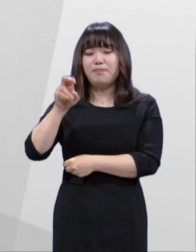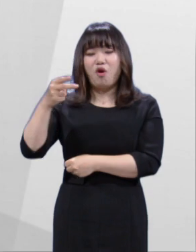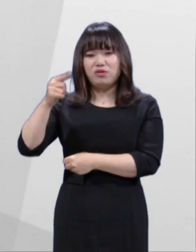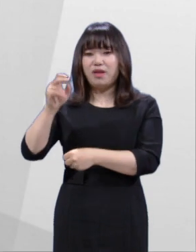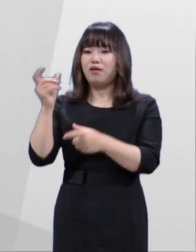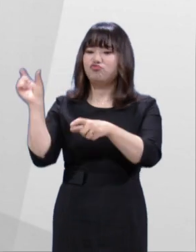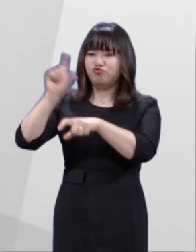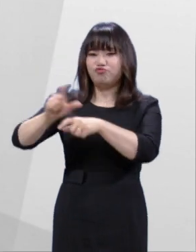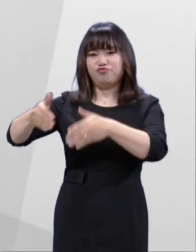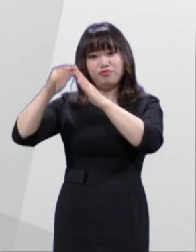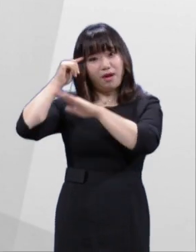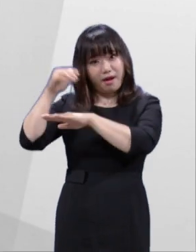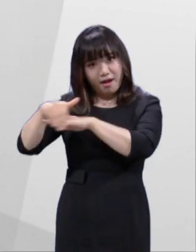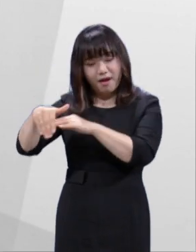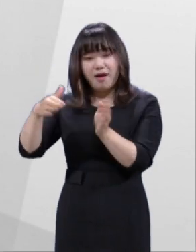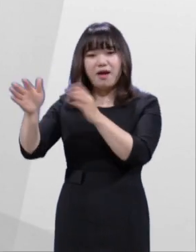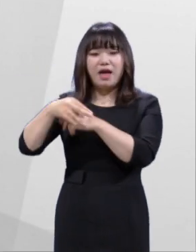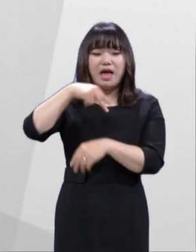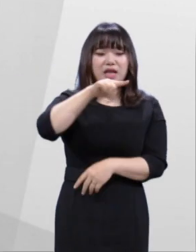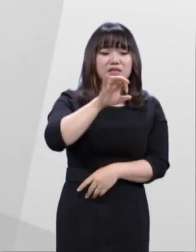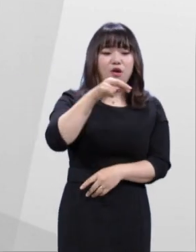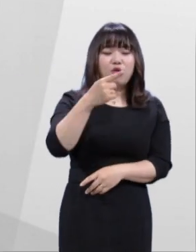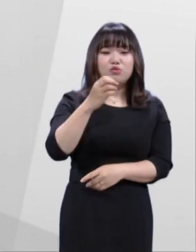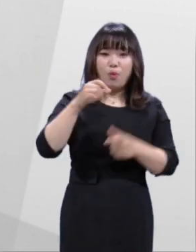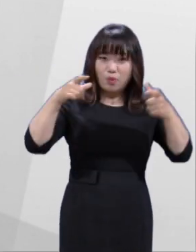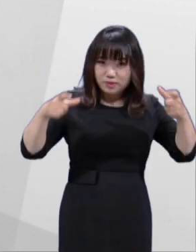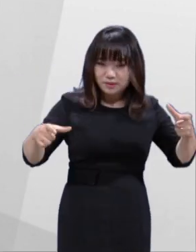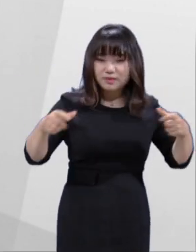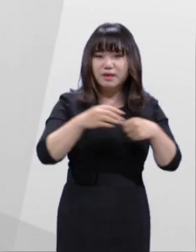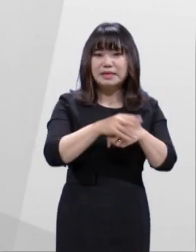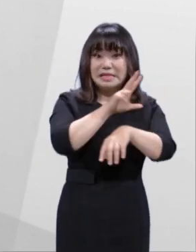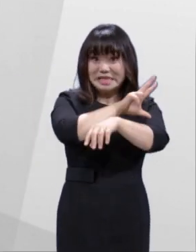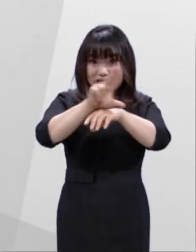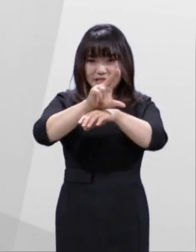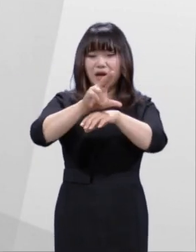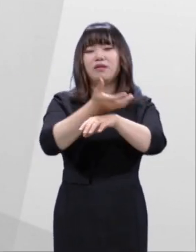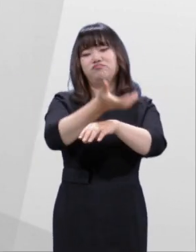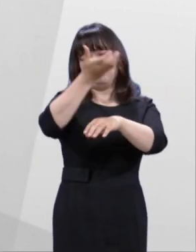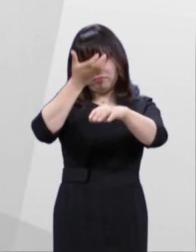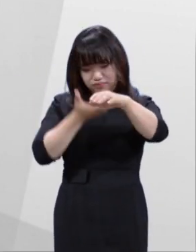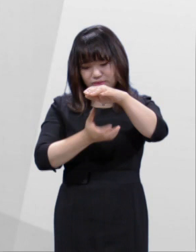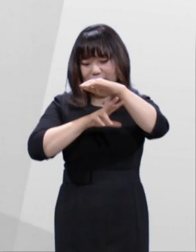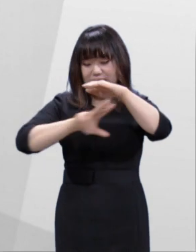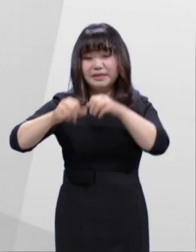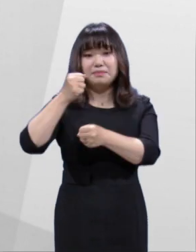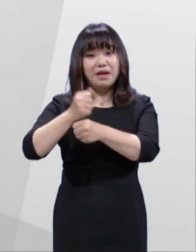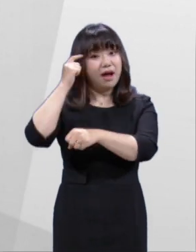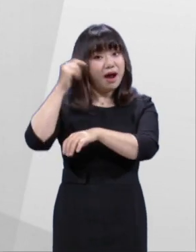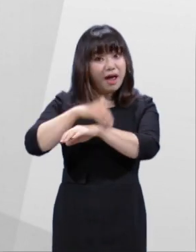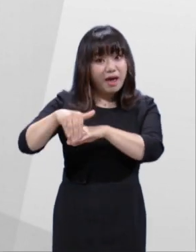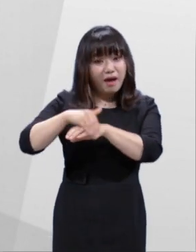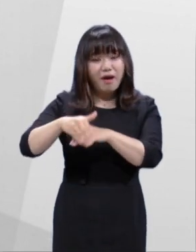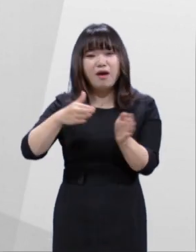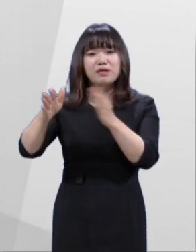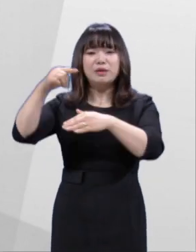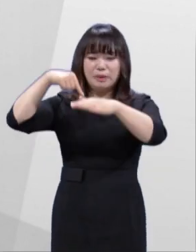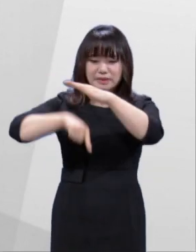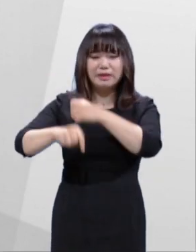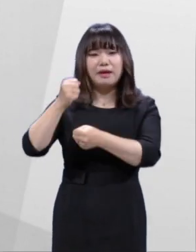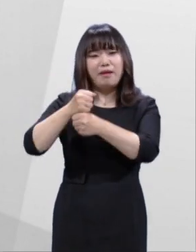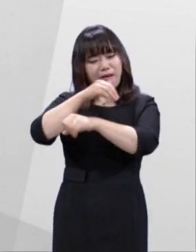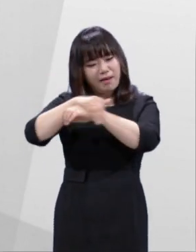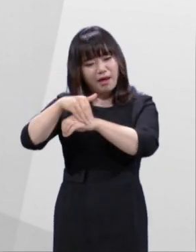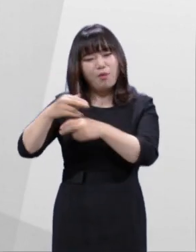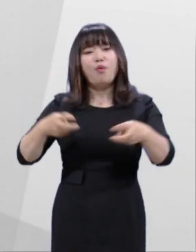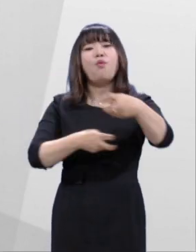검토를, 광진 성동 지역은 지하철 2호선 지상구간 지하화와 경의중앙선 지상철 지하화 등의